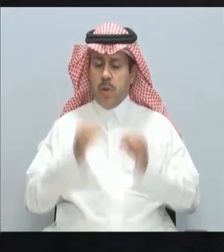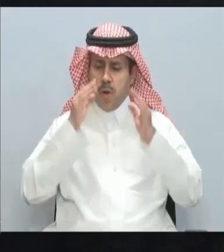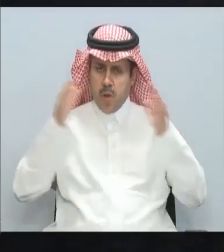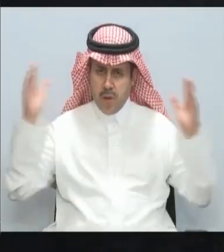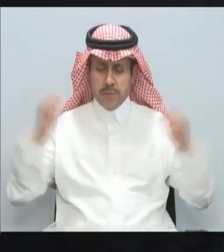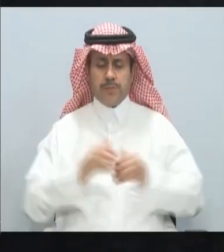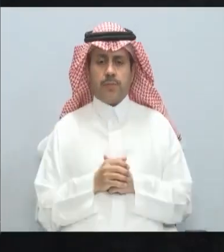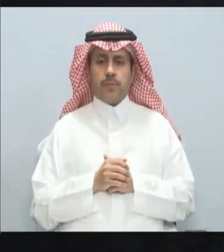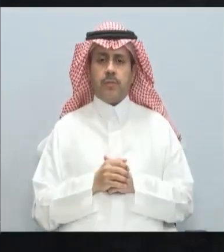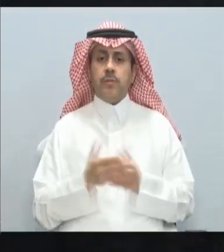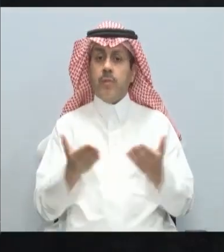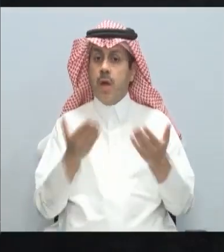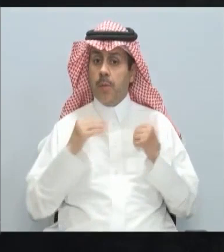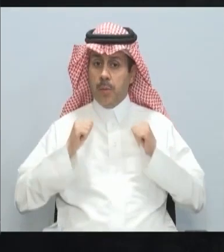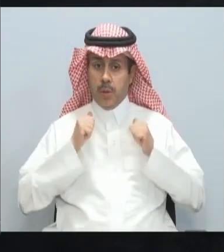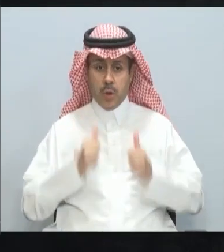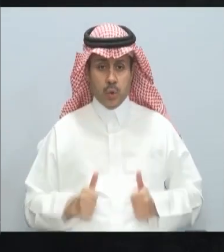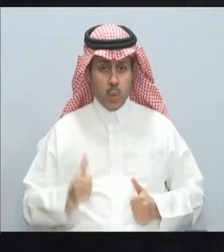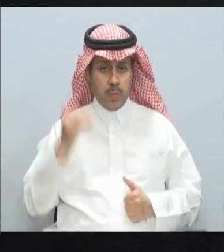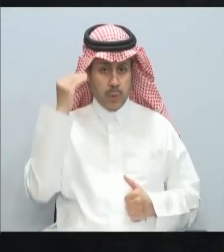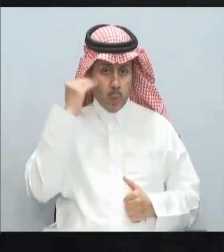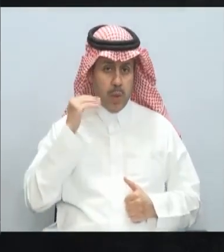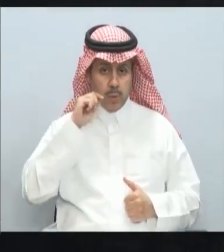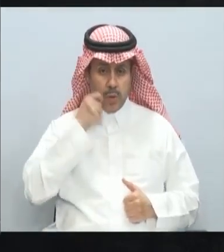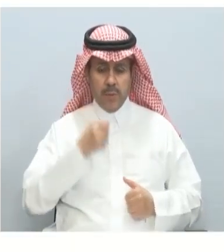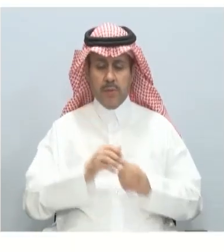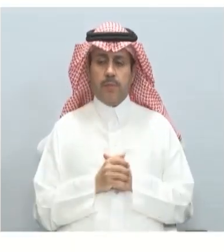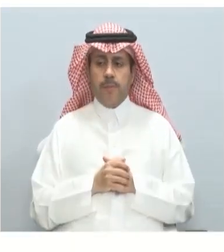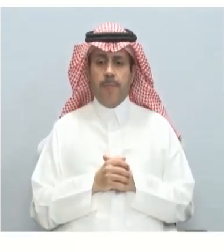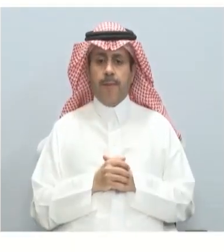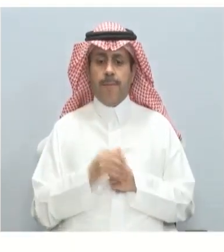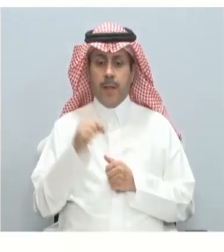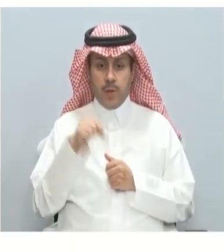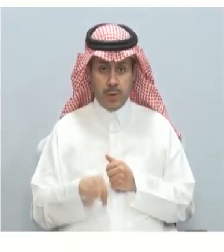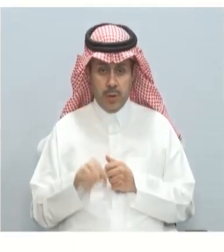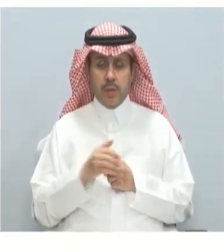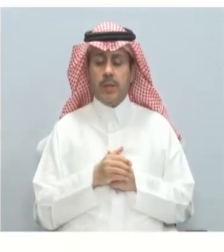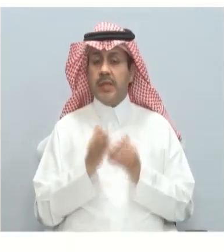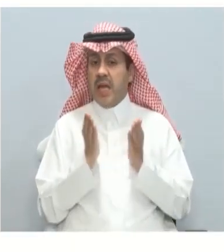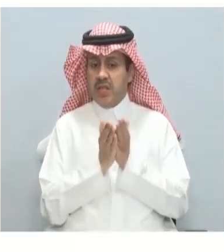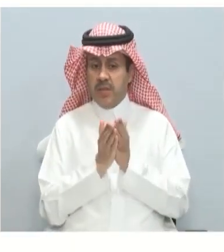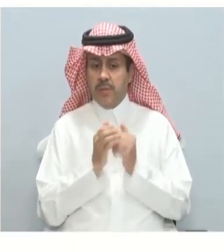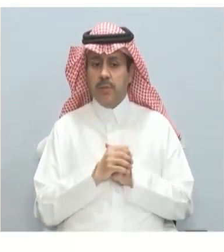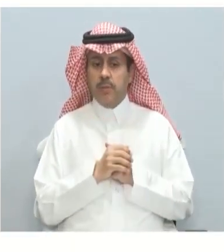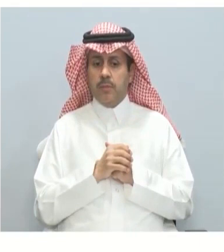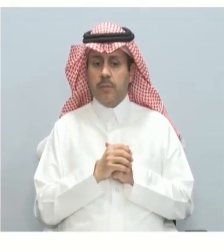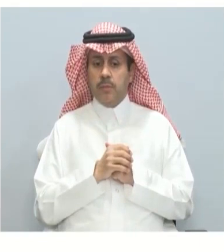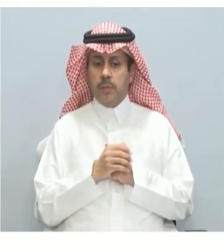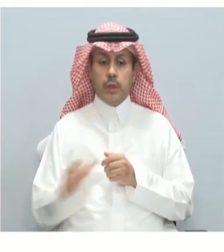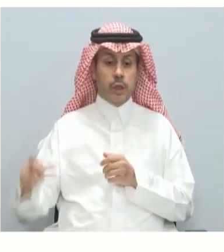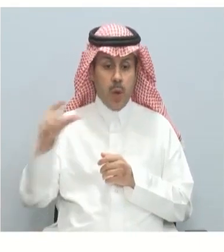وسهلا اعزائي الطلاب عزيزاتي الطالبات اليوم ان شاء الله باذن الله درسنا راح يكون دوال